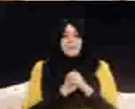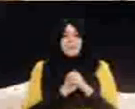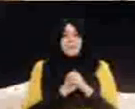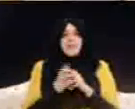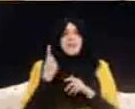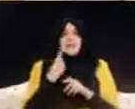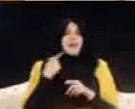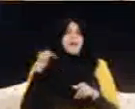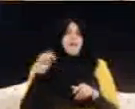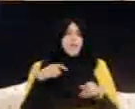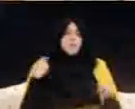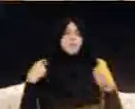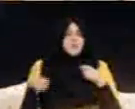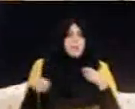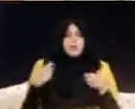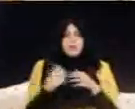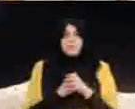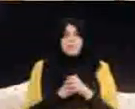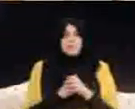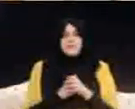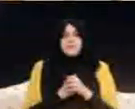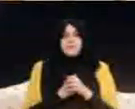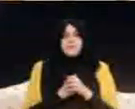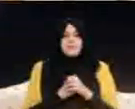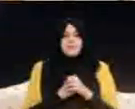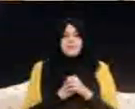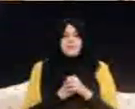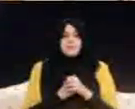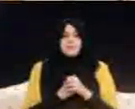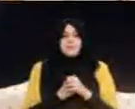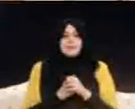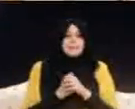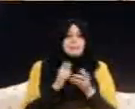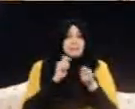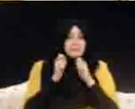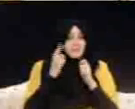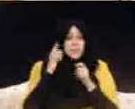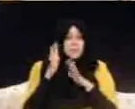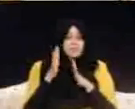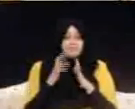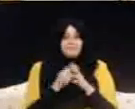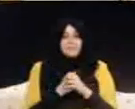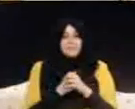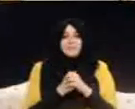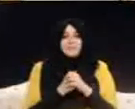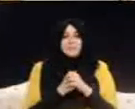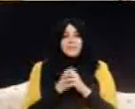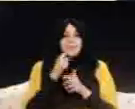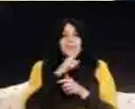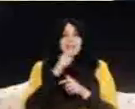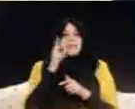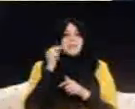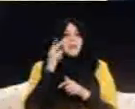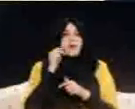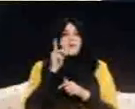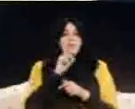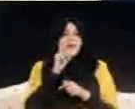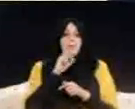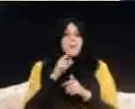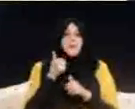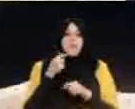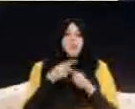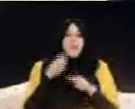مرن، وكلما أخفيت زادت القيمة. الله يبارك فيك، بارك الله فيك، صدق. نعم، فيه امرأة مرة دكتور